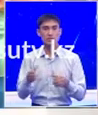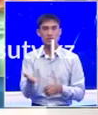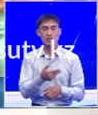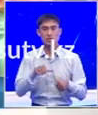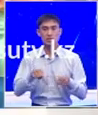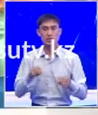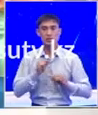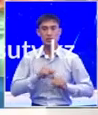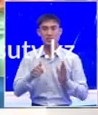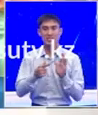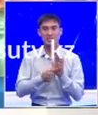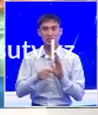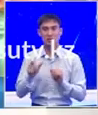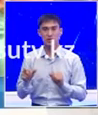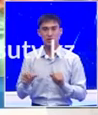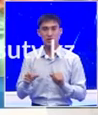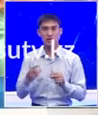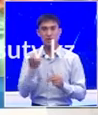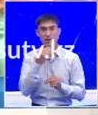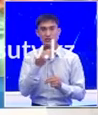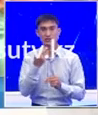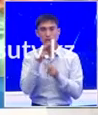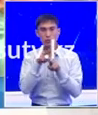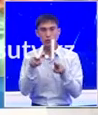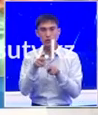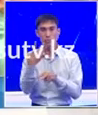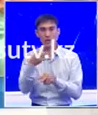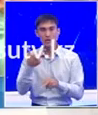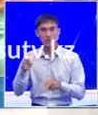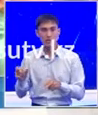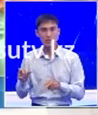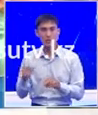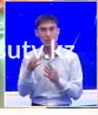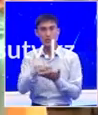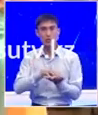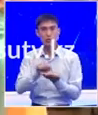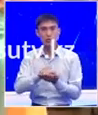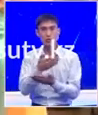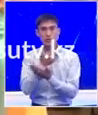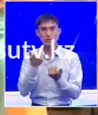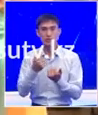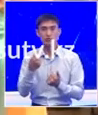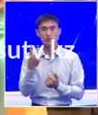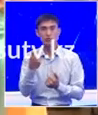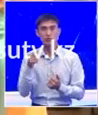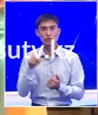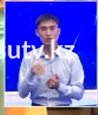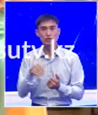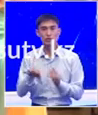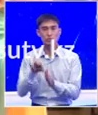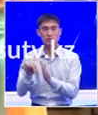работает 7 человек в качестве наблюдателей 5 граждан нарушений нет по списку у нас более 2200 избирателей из них порядка